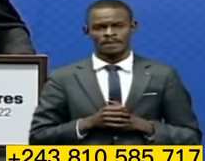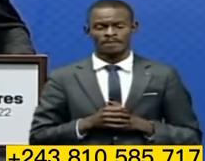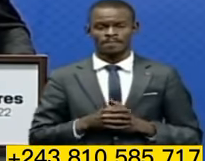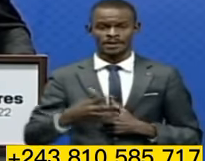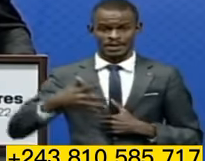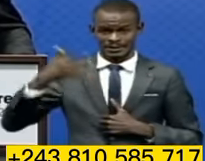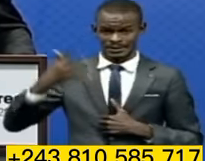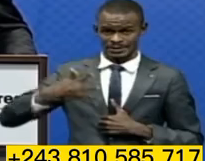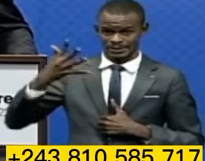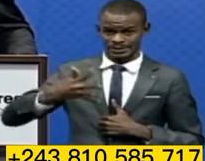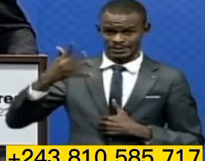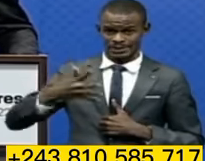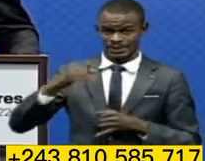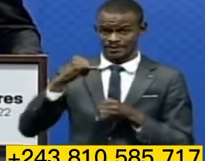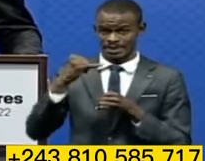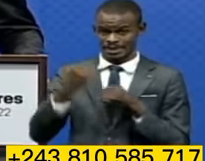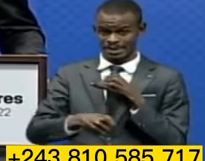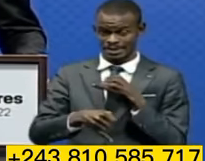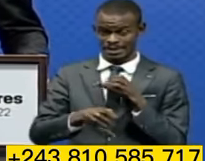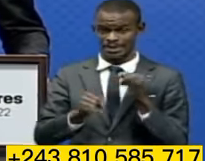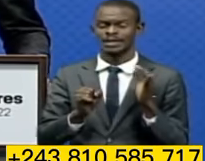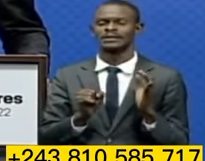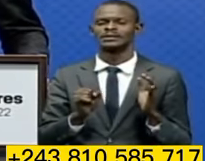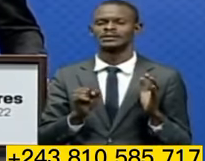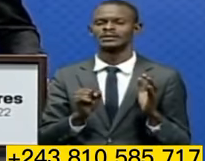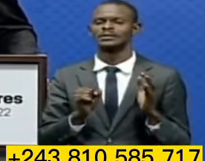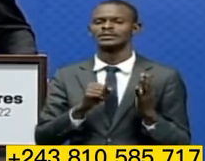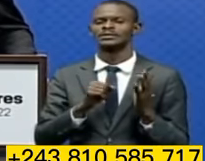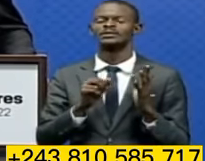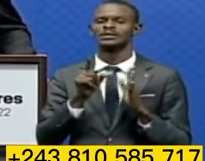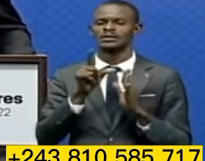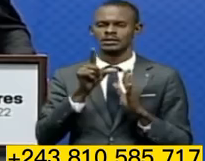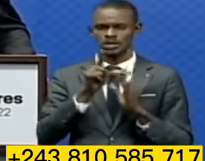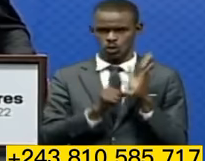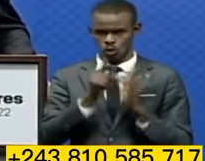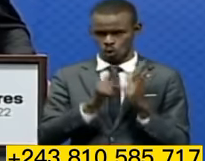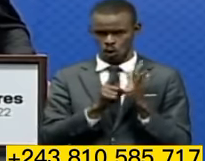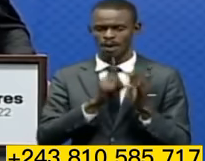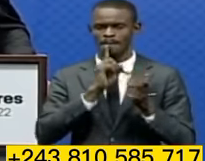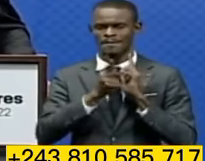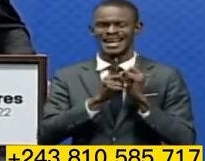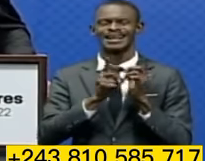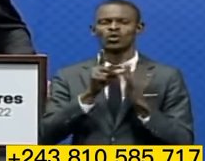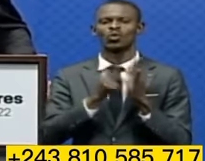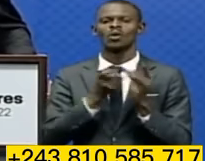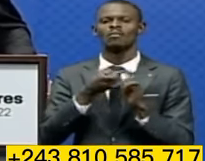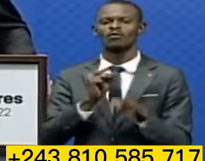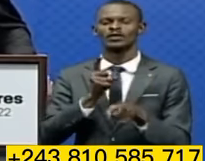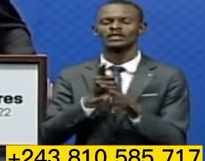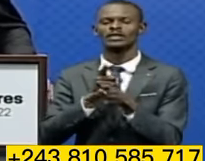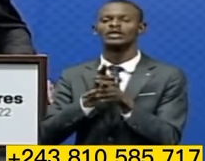Cinquième et dernier texte. Un projet de loi relevant du ministère des Droits humains. Le ministre des Droits